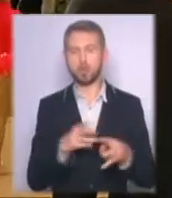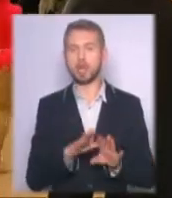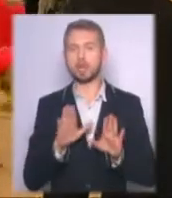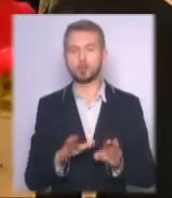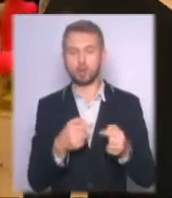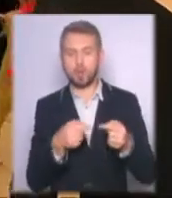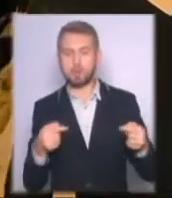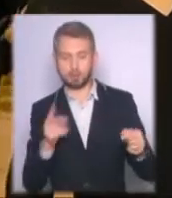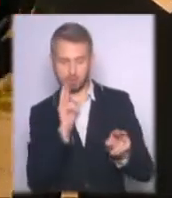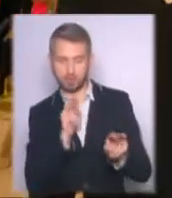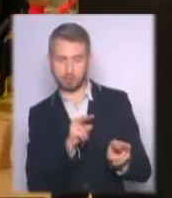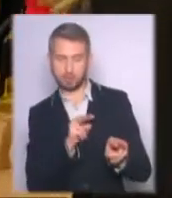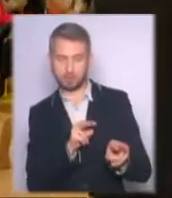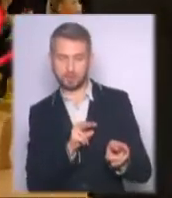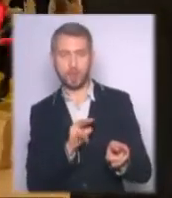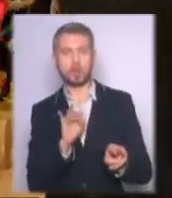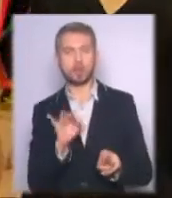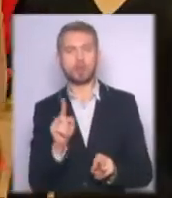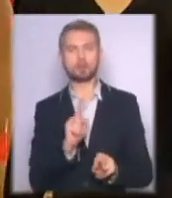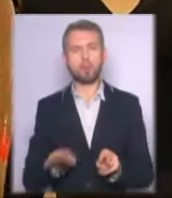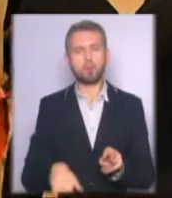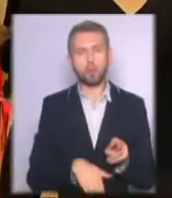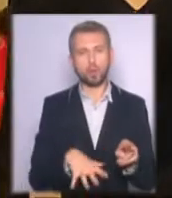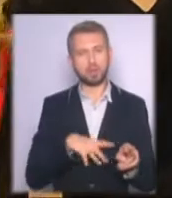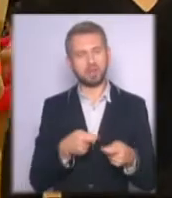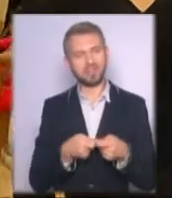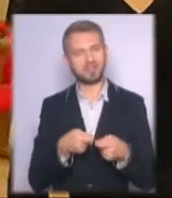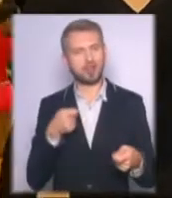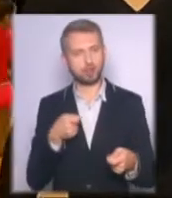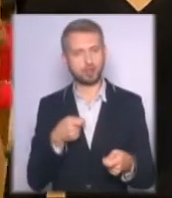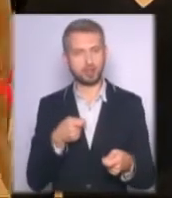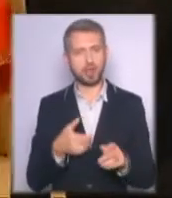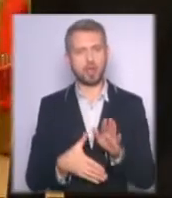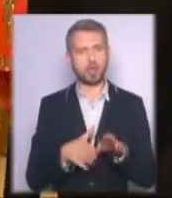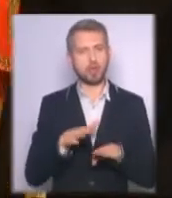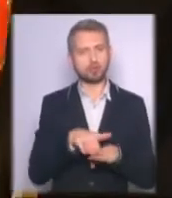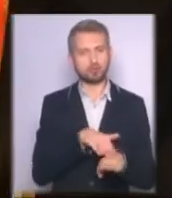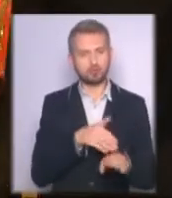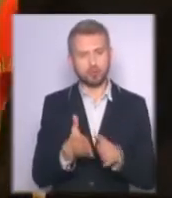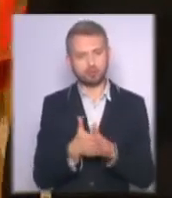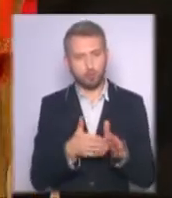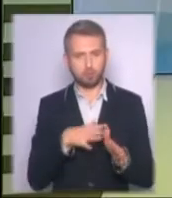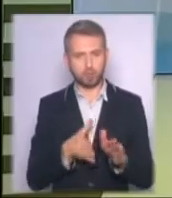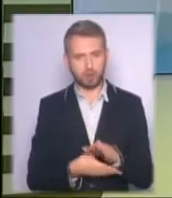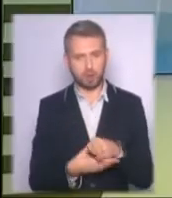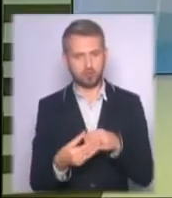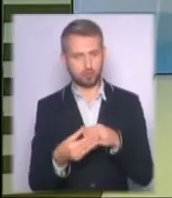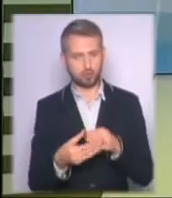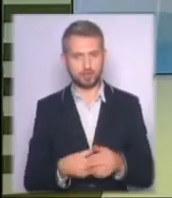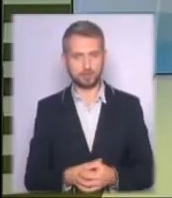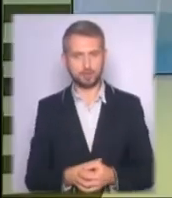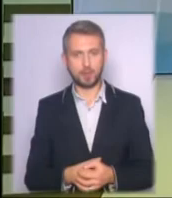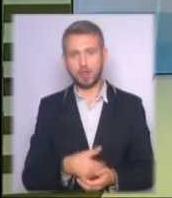предмет контролировать, и чтобы ноги были натянуты, стопы были натянуты.